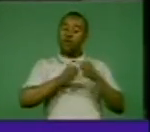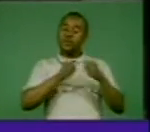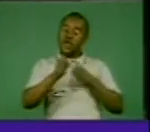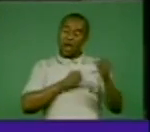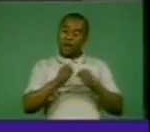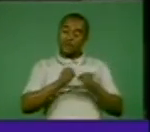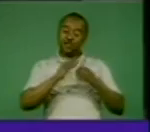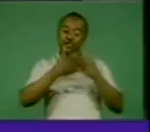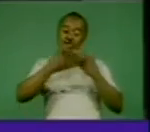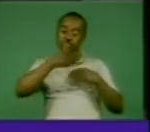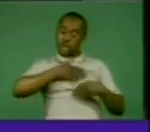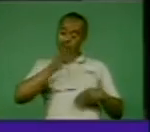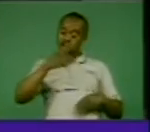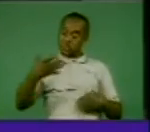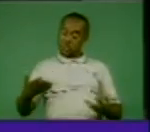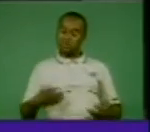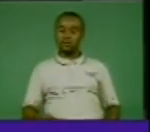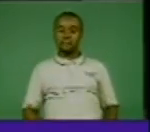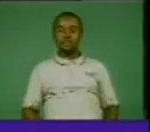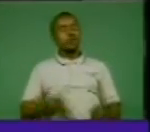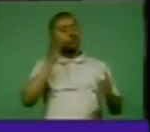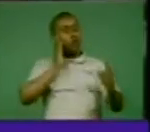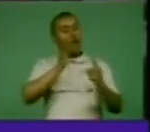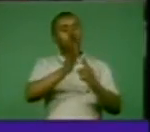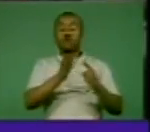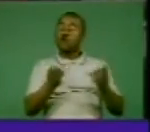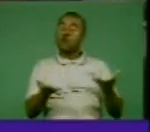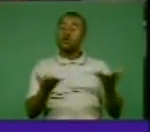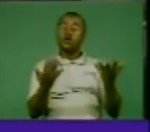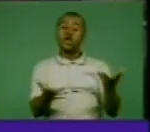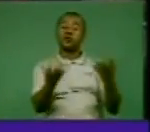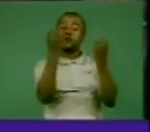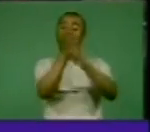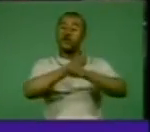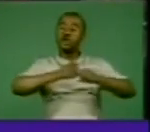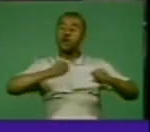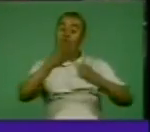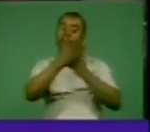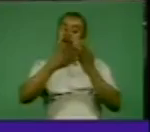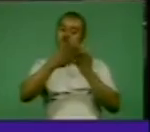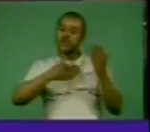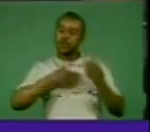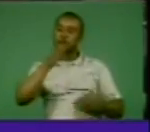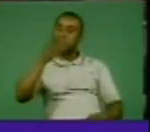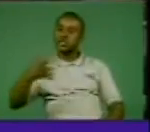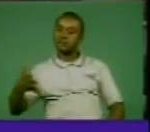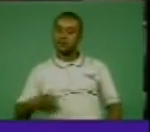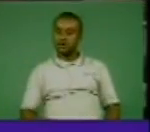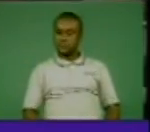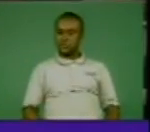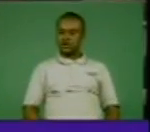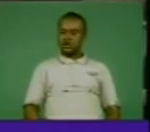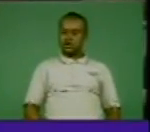ndugomani ya nchi yetu, makusudi makusudi ya kuikomboa.